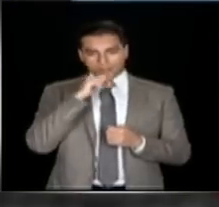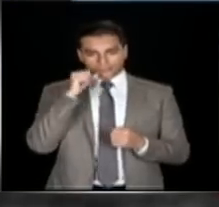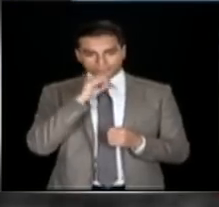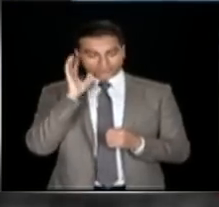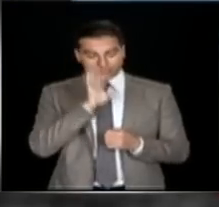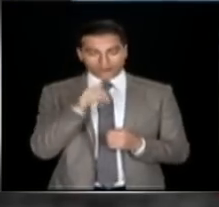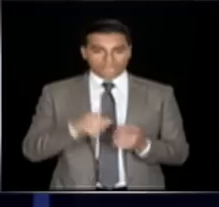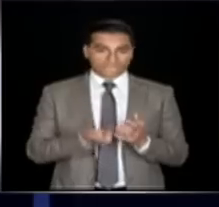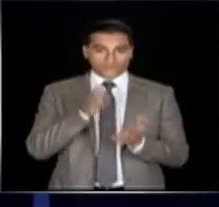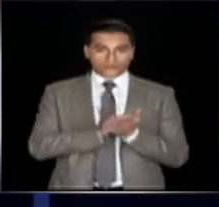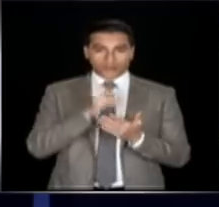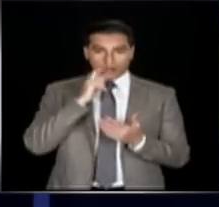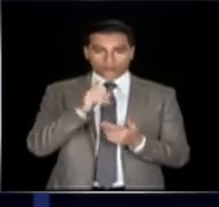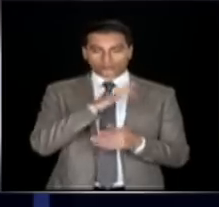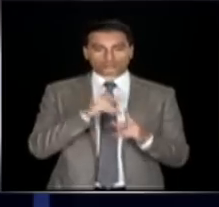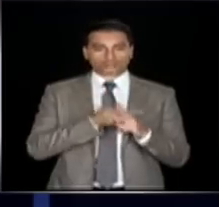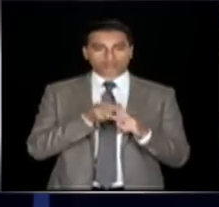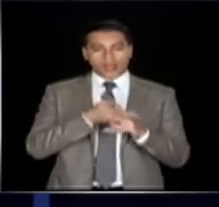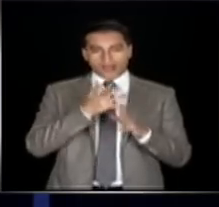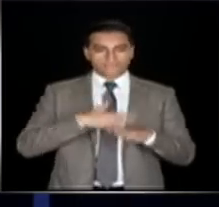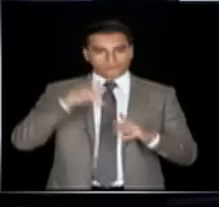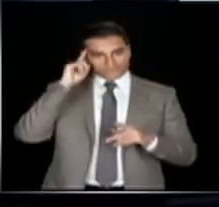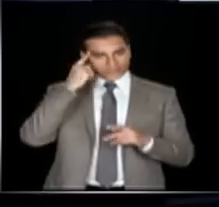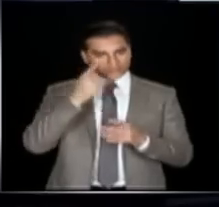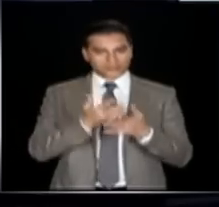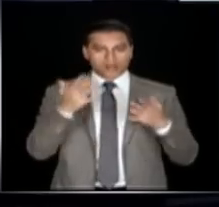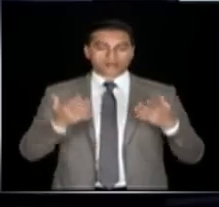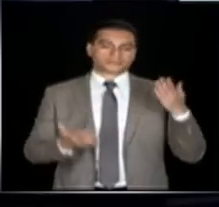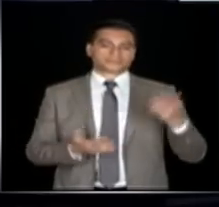وهنتهز الفرصة وحيي الشعب الفلسطيني العظيم.